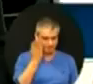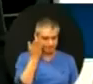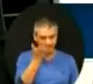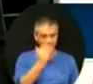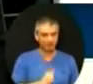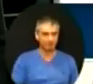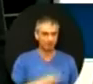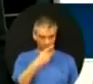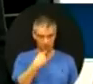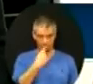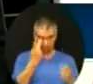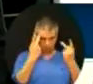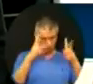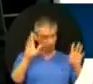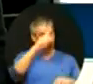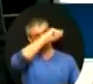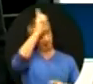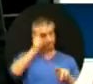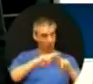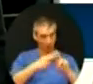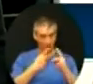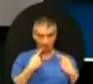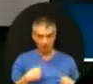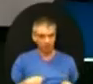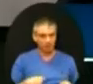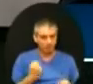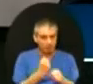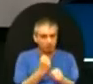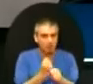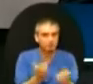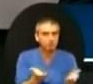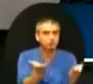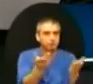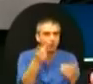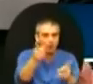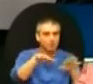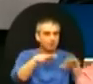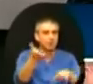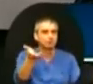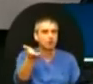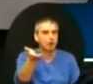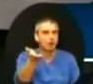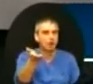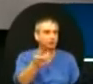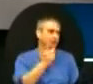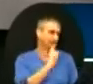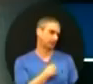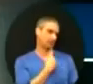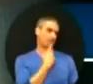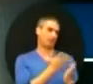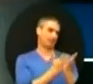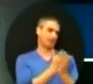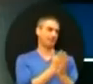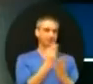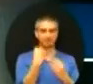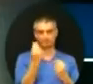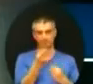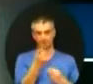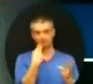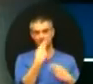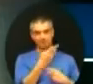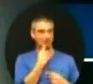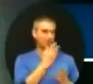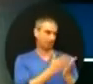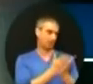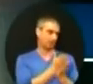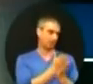נתניהו. אתה אומר לא חשוב מה שאומרים הגויים? אז תעשו, אתם הממשלה. צריך לומר את האמת. יד ניתן לאמסלם להגיד.